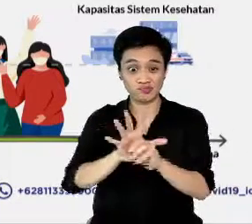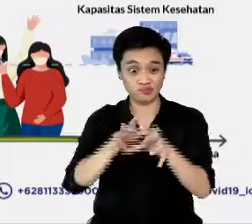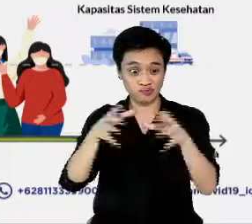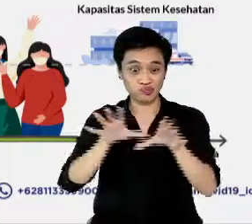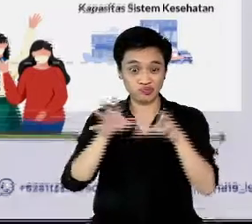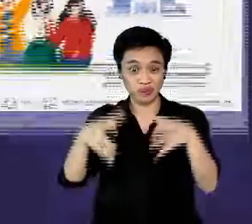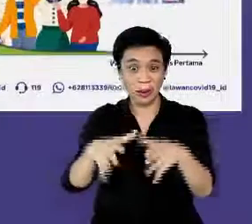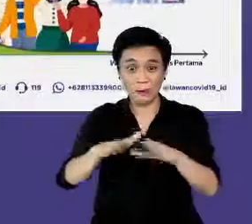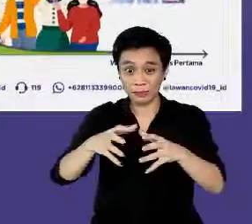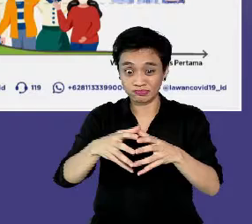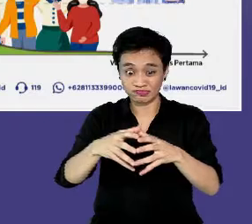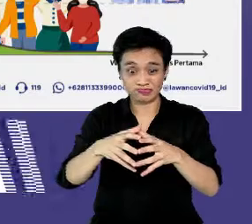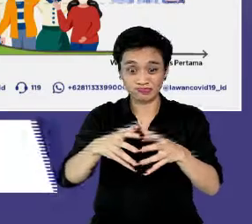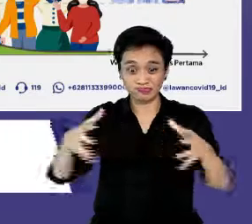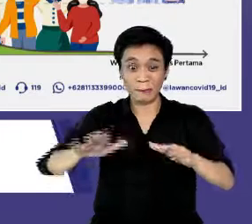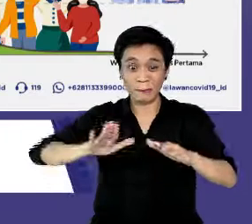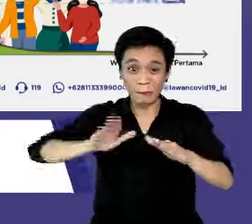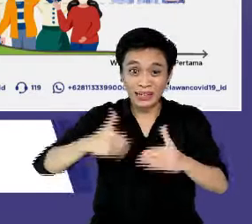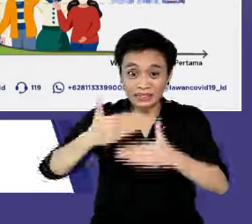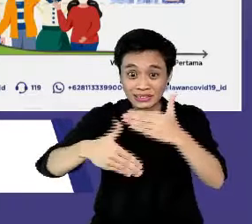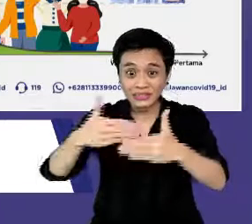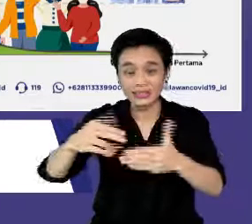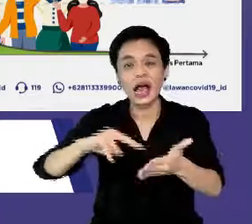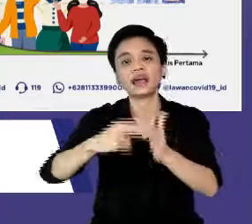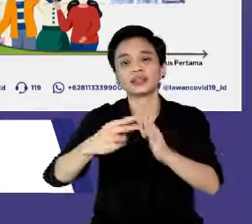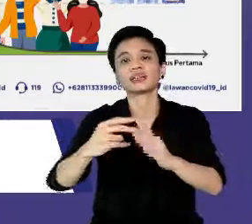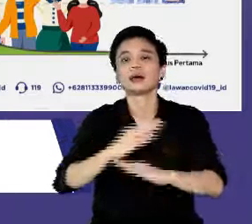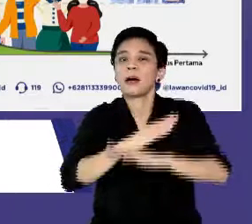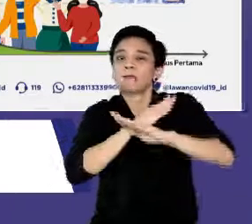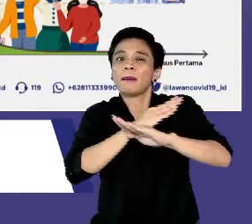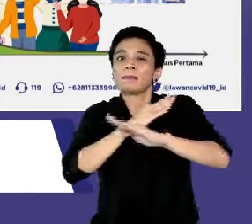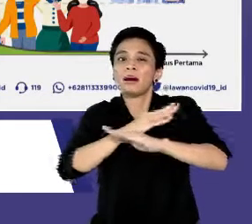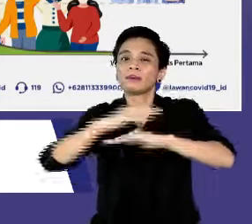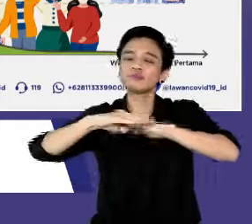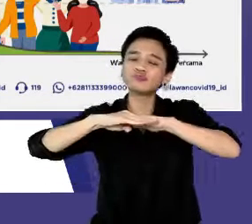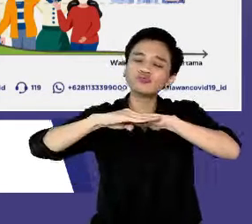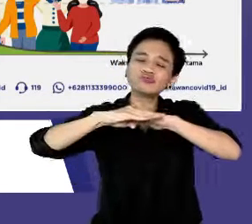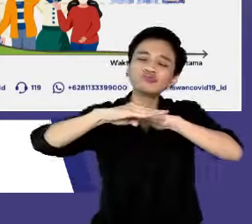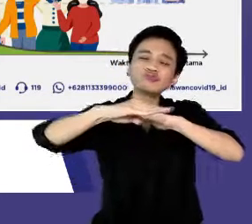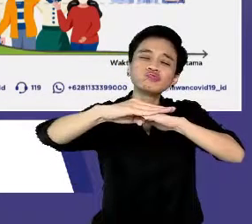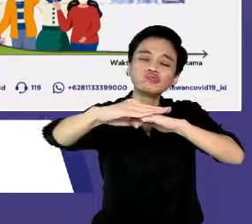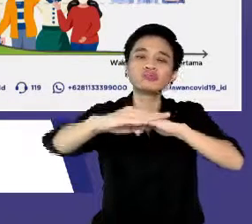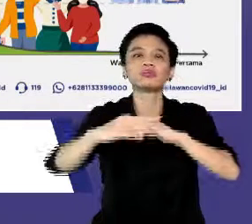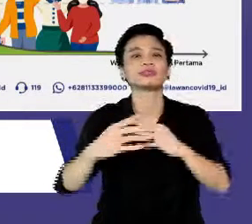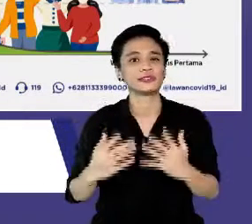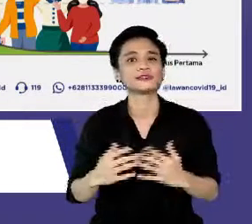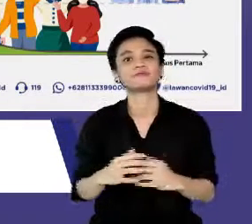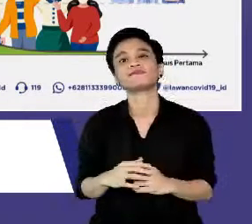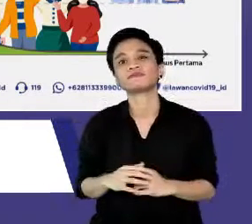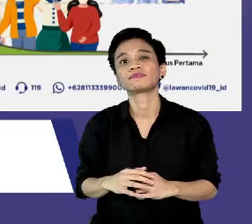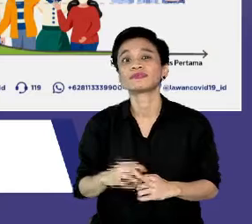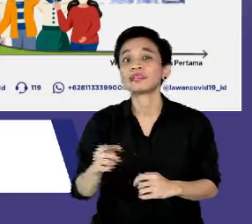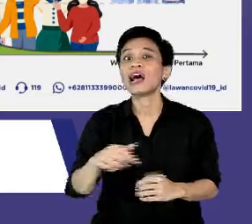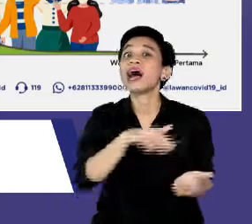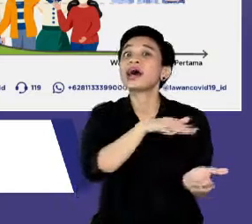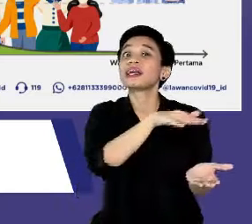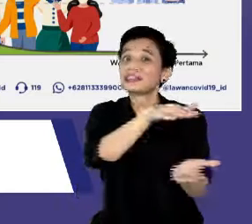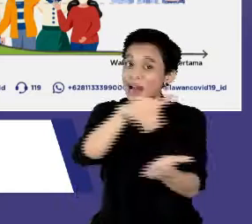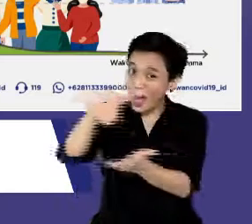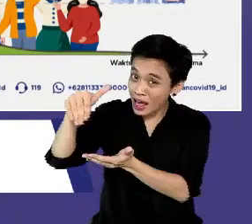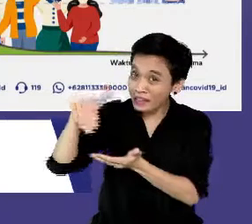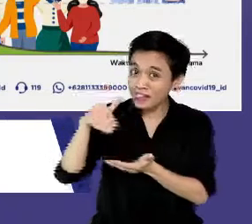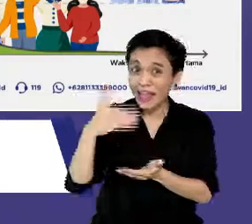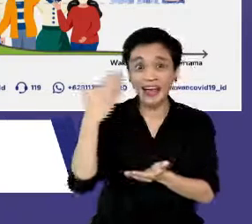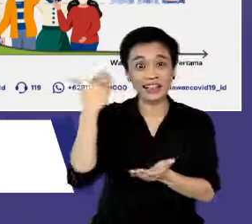preventif harus terus dilakukan karena peluang penularan masih tetap ada berdasarkan data-data yang